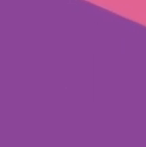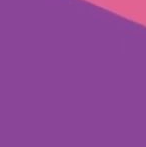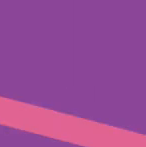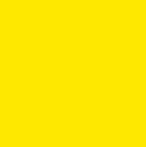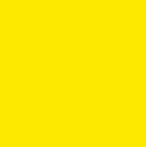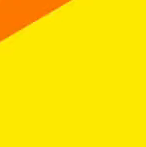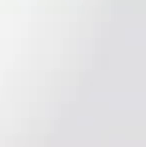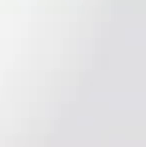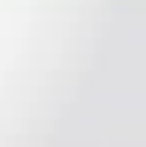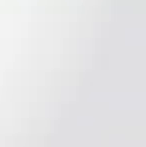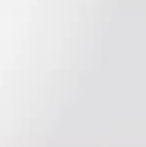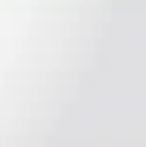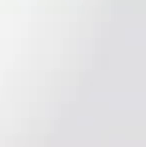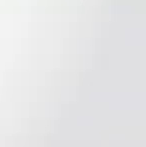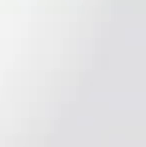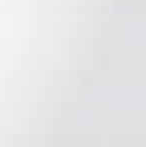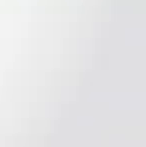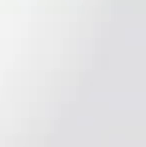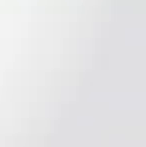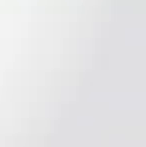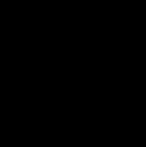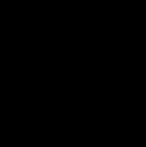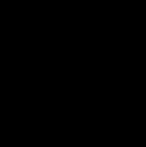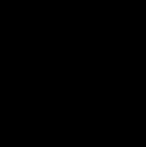Didik TV KPM.